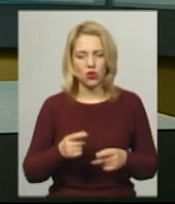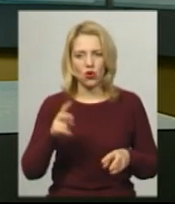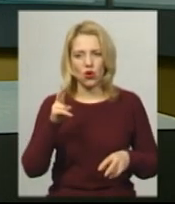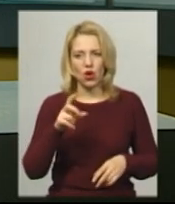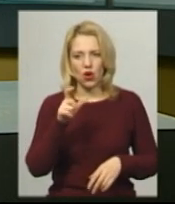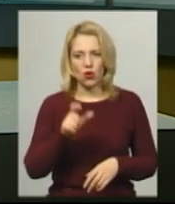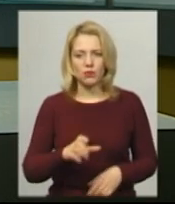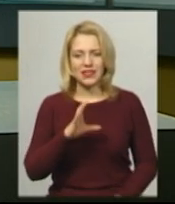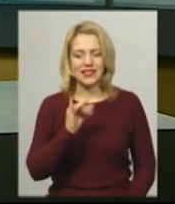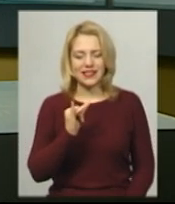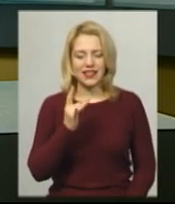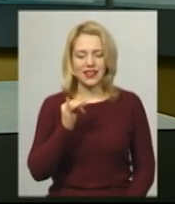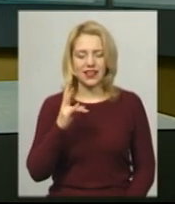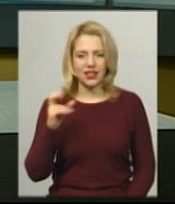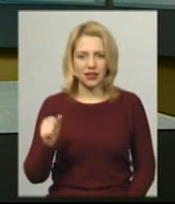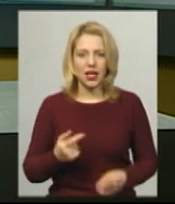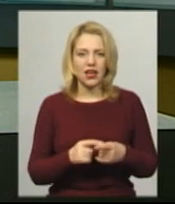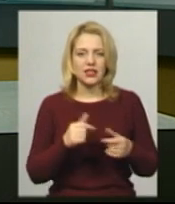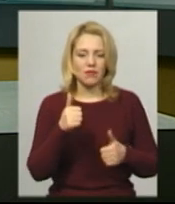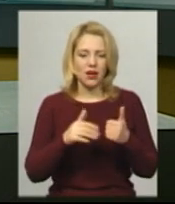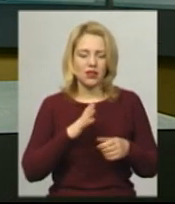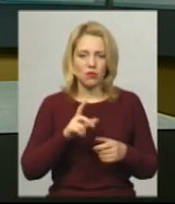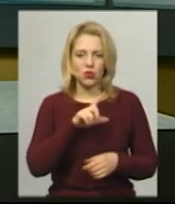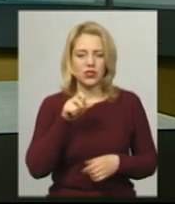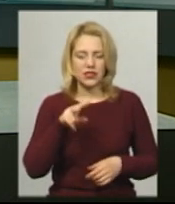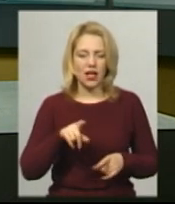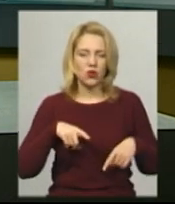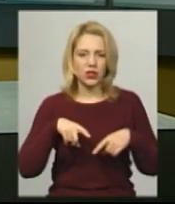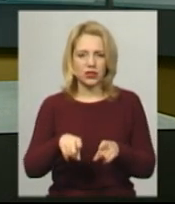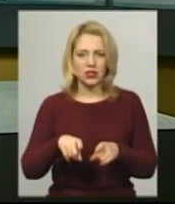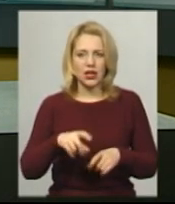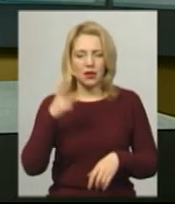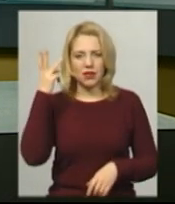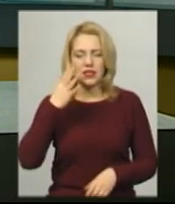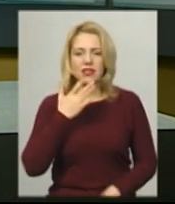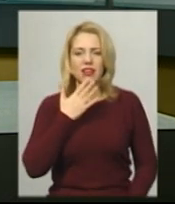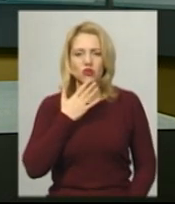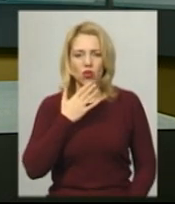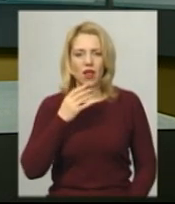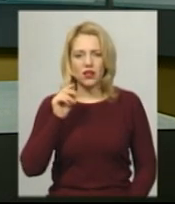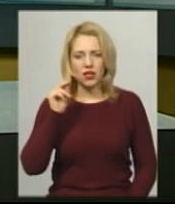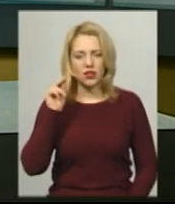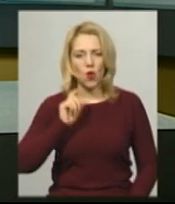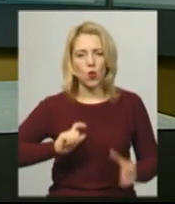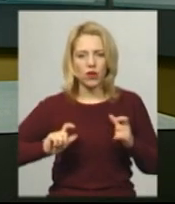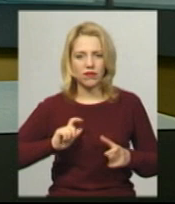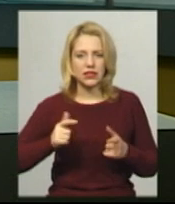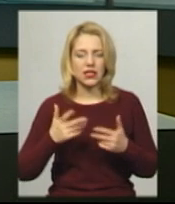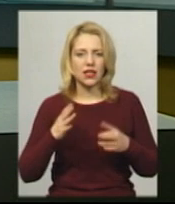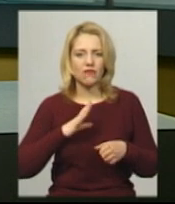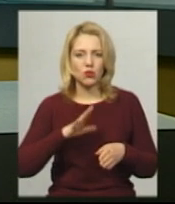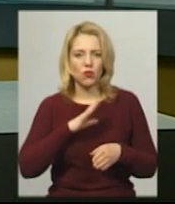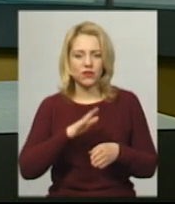Радомира Сіліна. Змагання відбувалися у залі легкоатлетичного манежу Хмельницького національного університету. Як відбувався